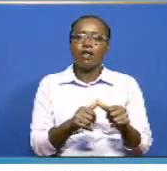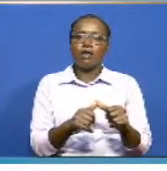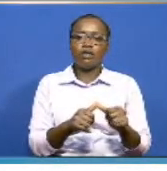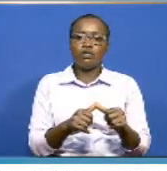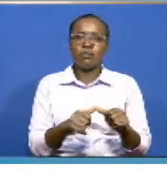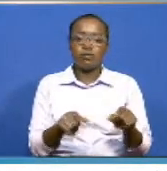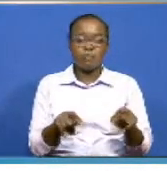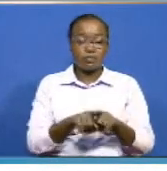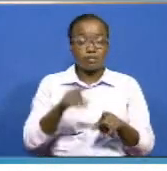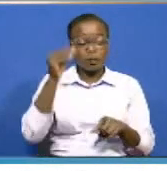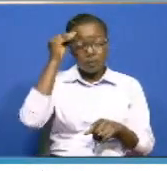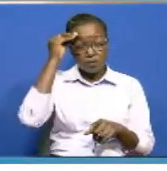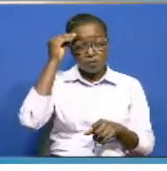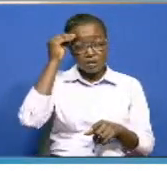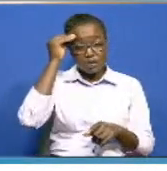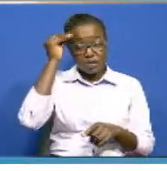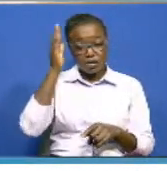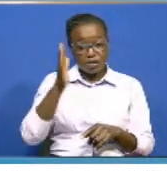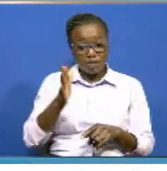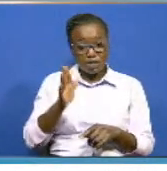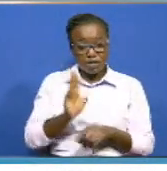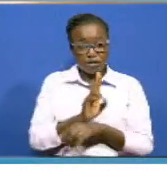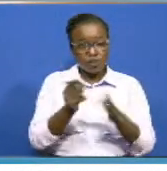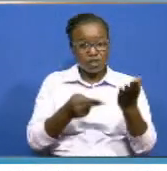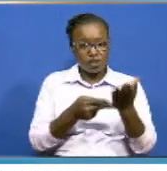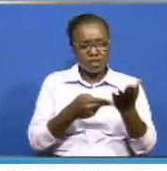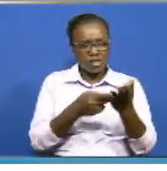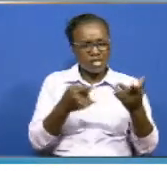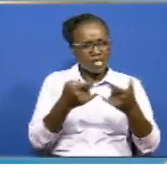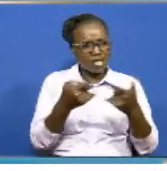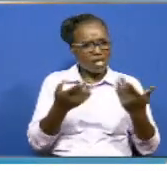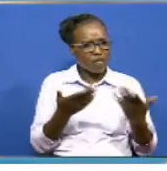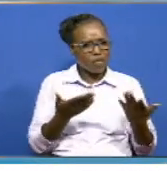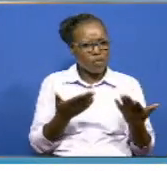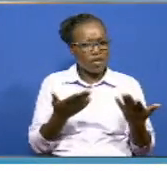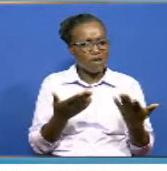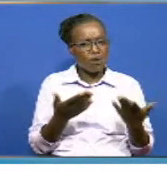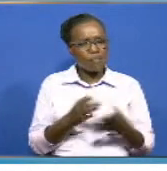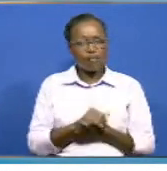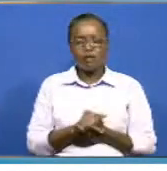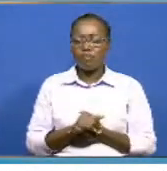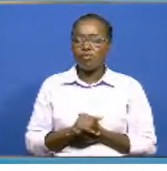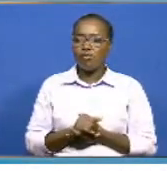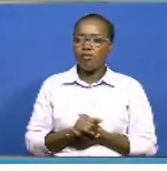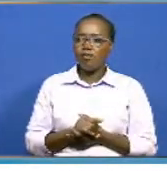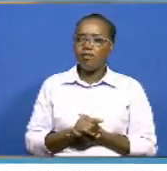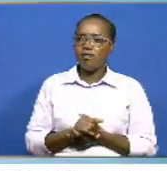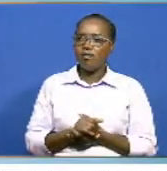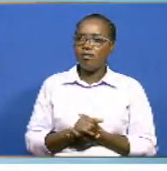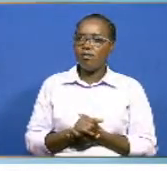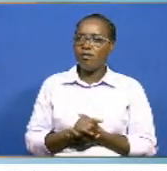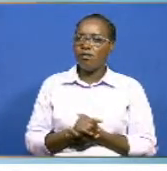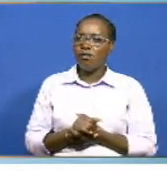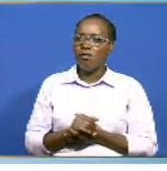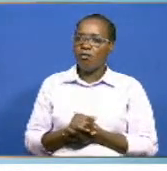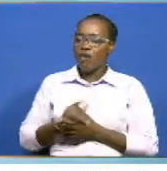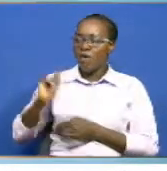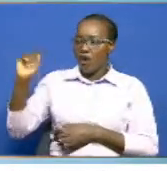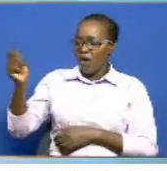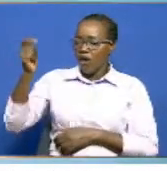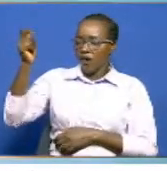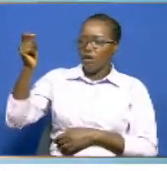wanafunzi walivyotumia hii teknolojia, unaona ya kwamba pengo lilikuwa upande upi haswa? Ukiangalia nchi yetu ya